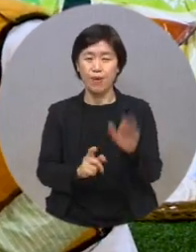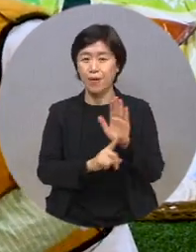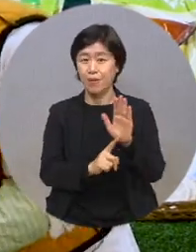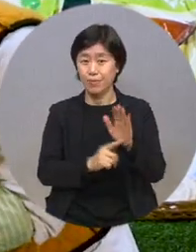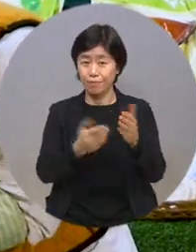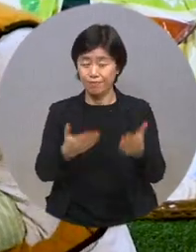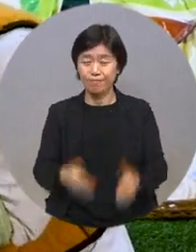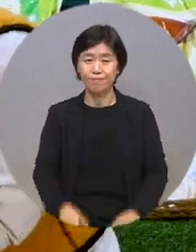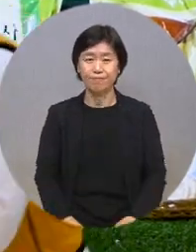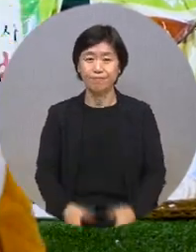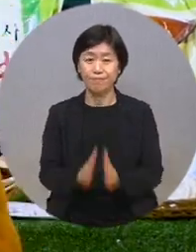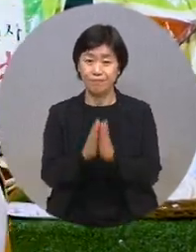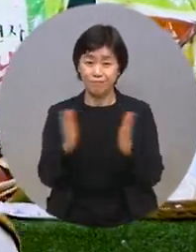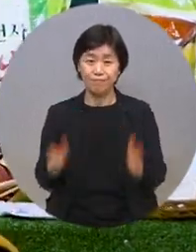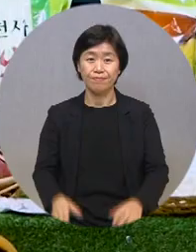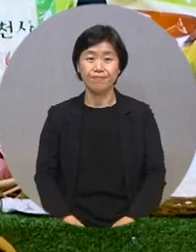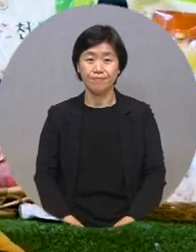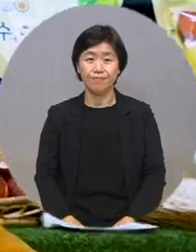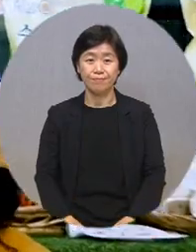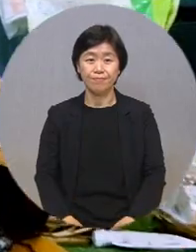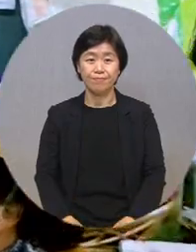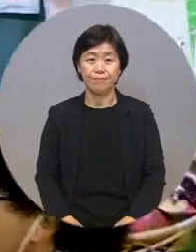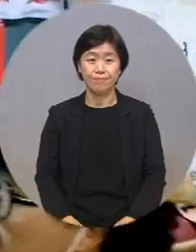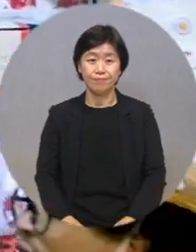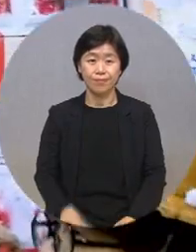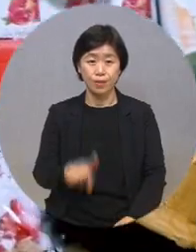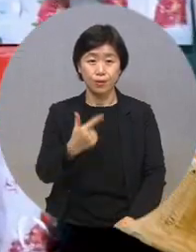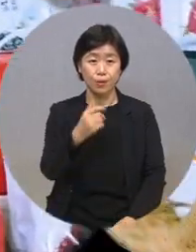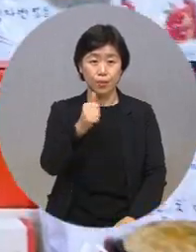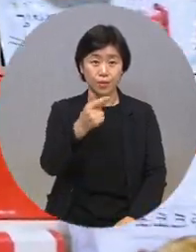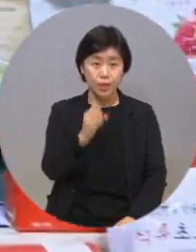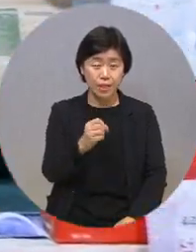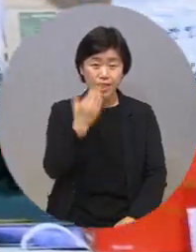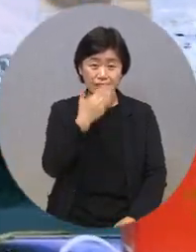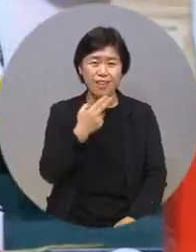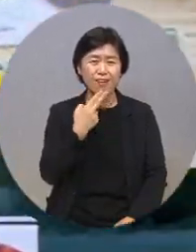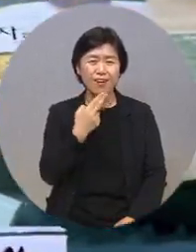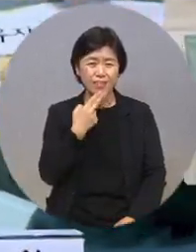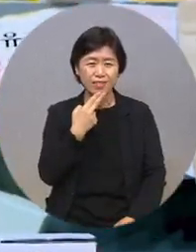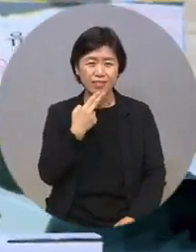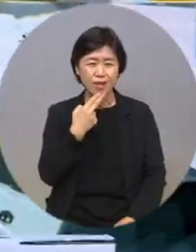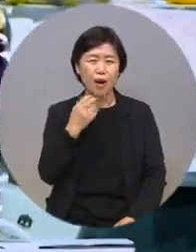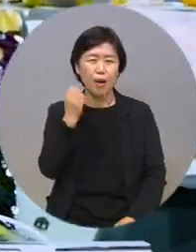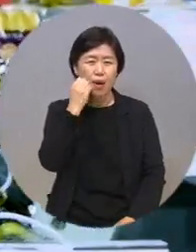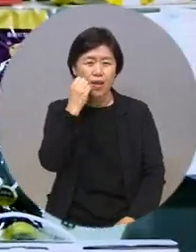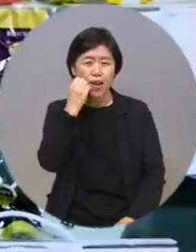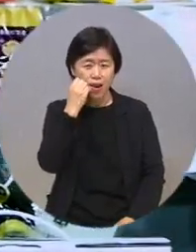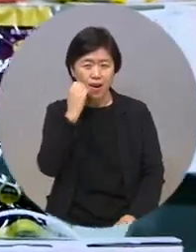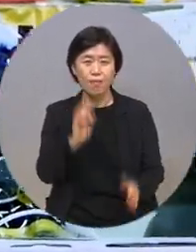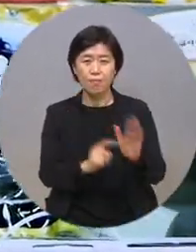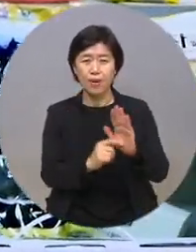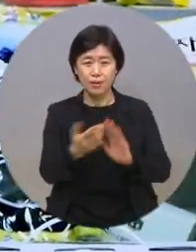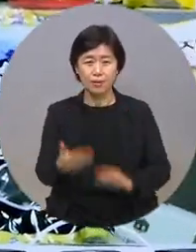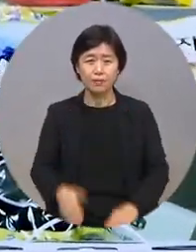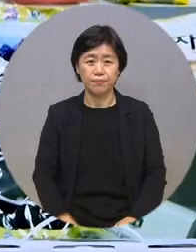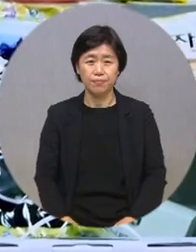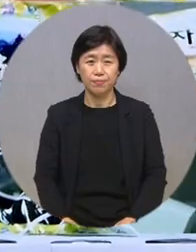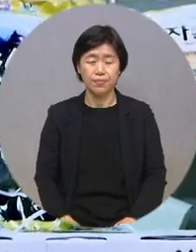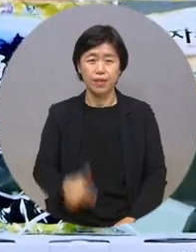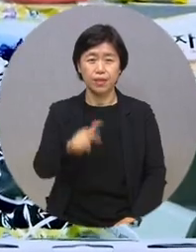준비 출발. 고흥 무설탕 뻥튀기 영양판입니다. 가특지